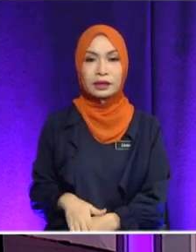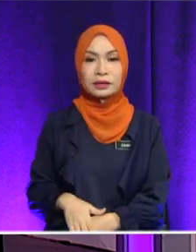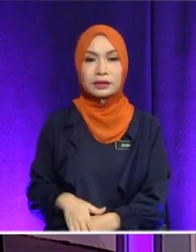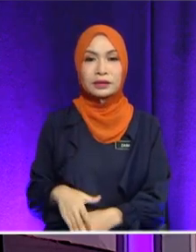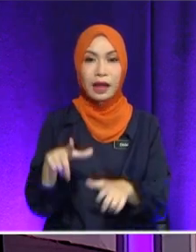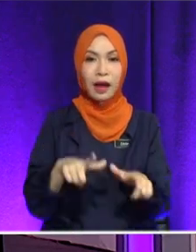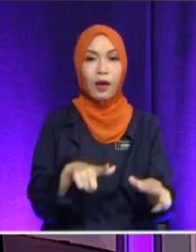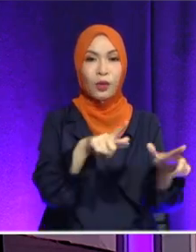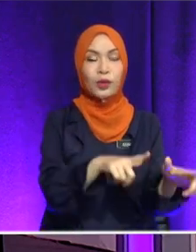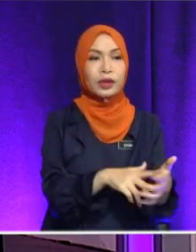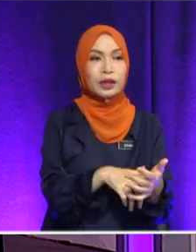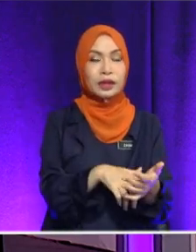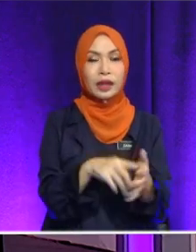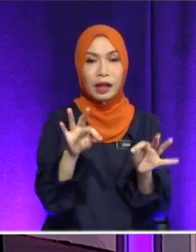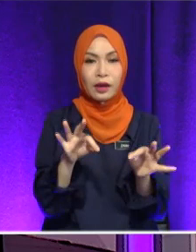luminating